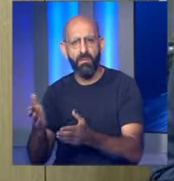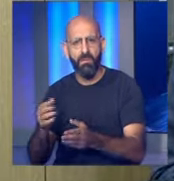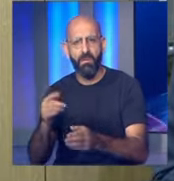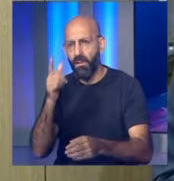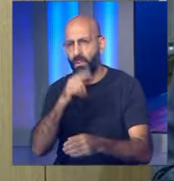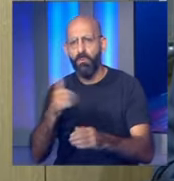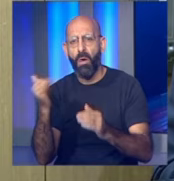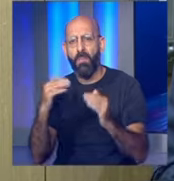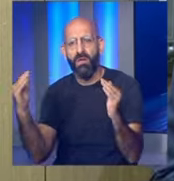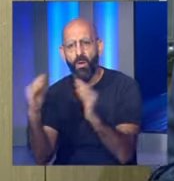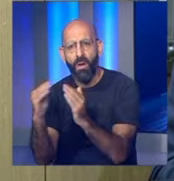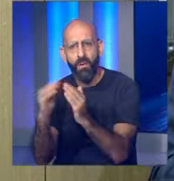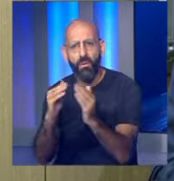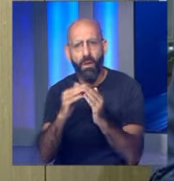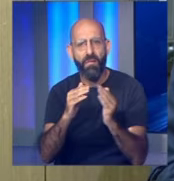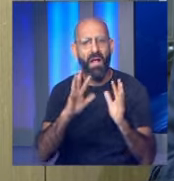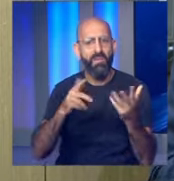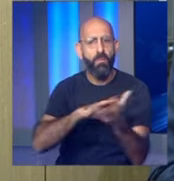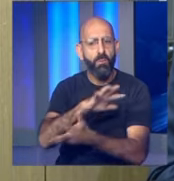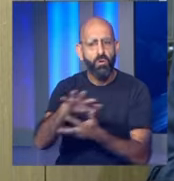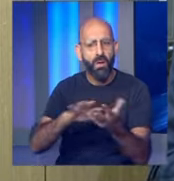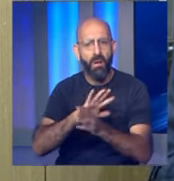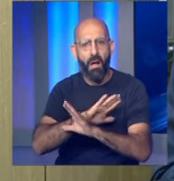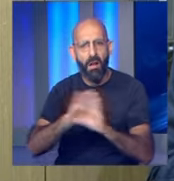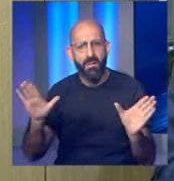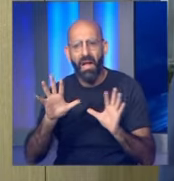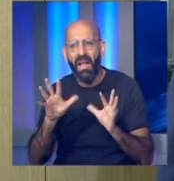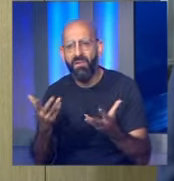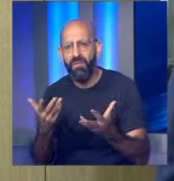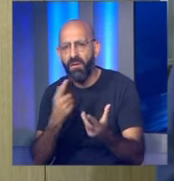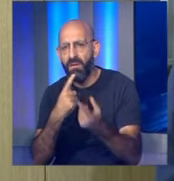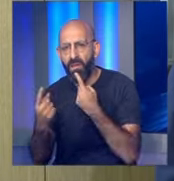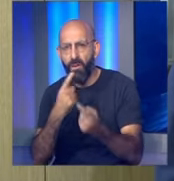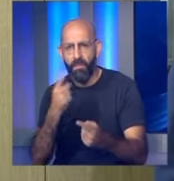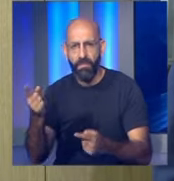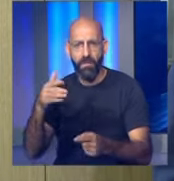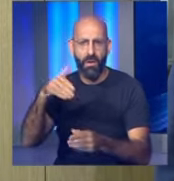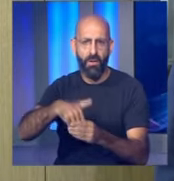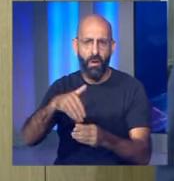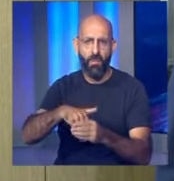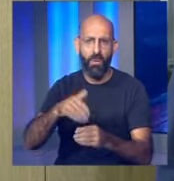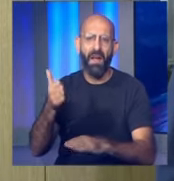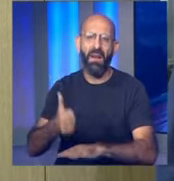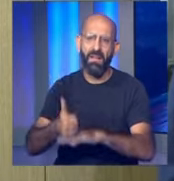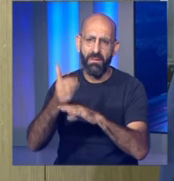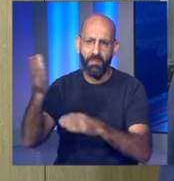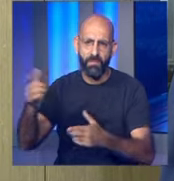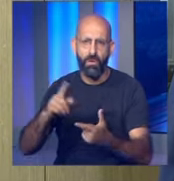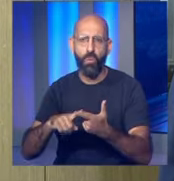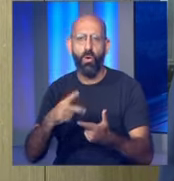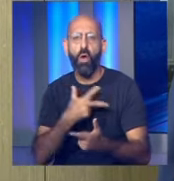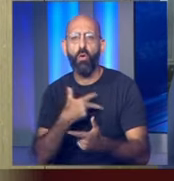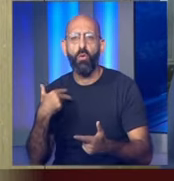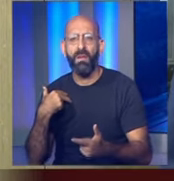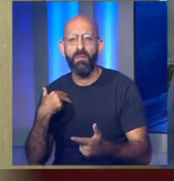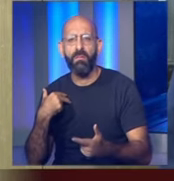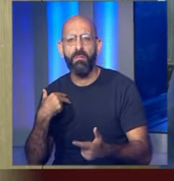المؤسسي. مطلوب انه نتوافق على كيفيه الخروج من هذه الحرب. بدل ما يكونوا عم ينتخبوا رئيس ويعملوا